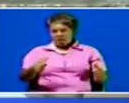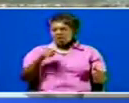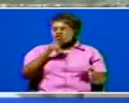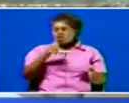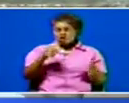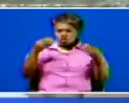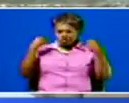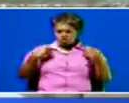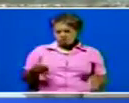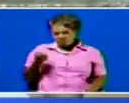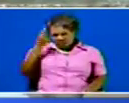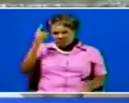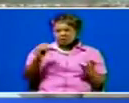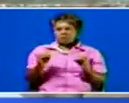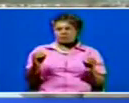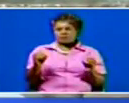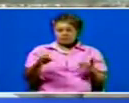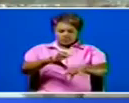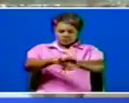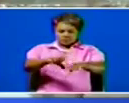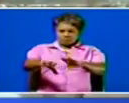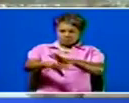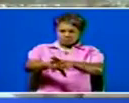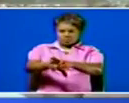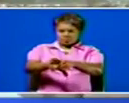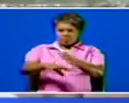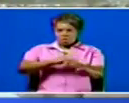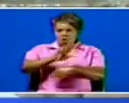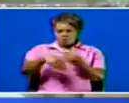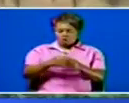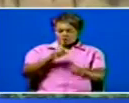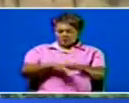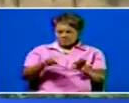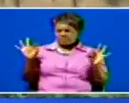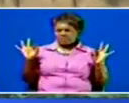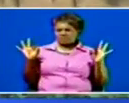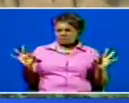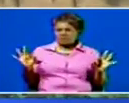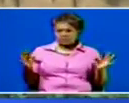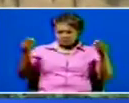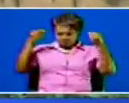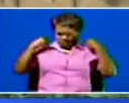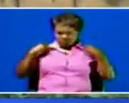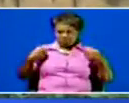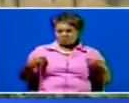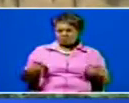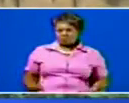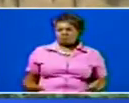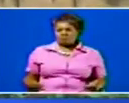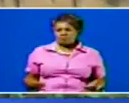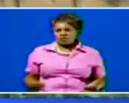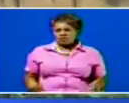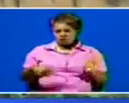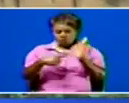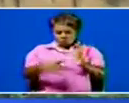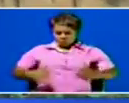nguo ambazo hazieleweki. Uwe unavaa shati umechomekea muda wote, unaonekana smart. Tutakiwa tuvae nguo ambazo